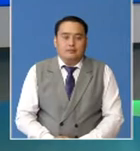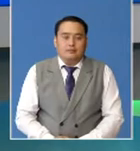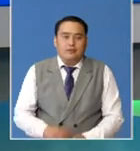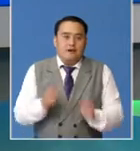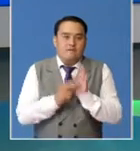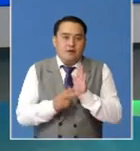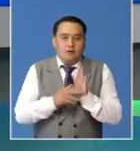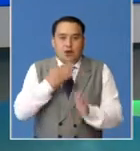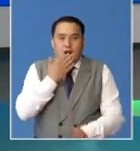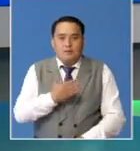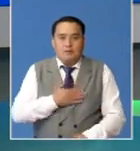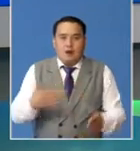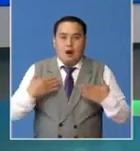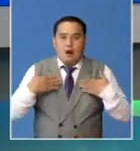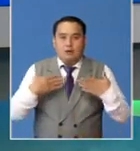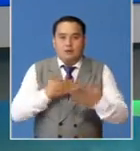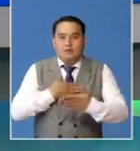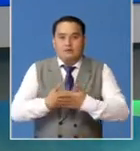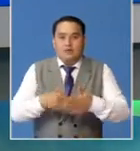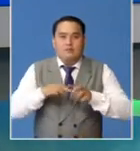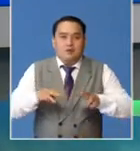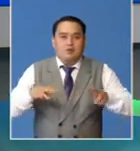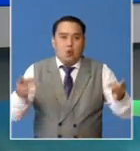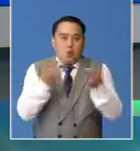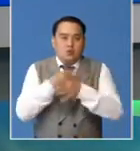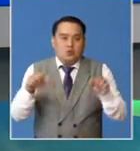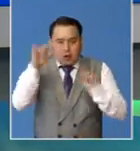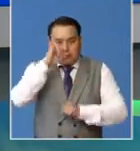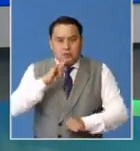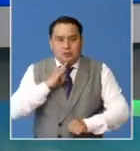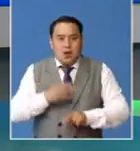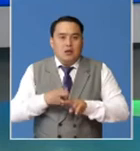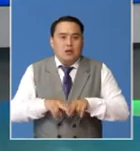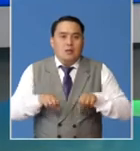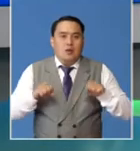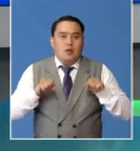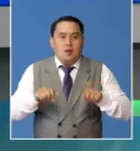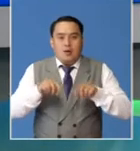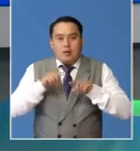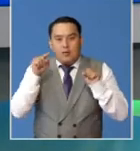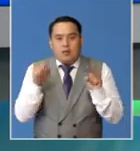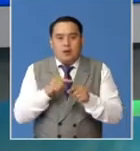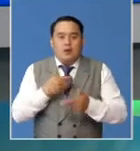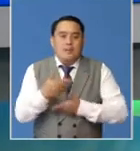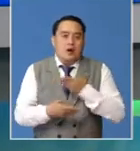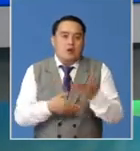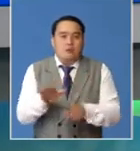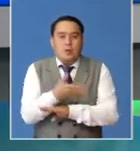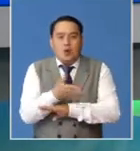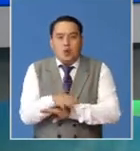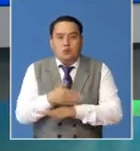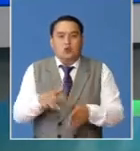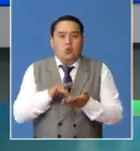Восемьдесят любителей активного отдыха во главе с министром культуры и спорта Казахстана Арстанбеком Мухамедиулы прогулялись пешком